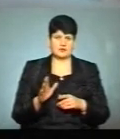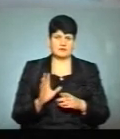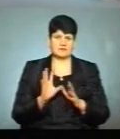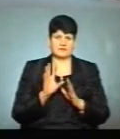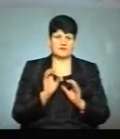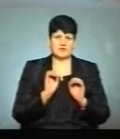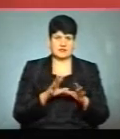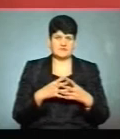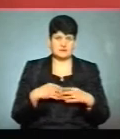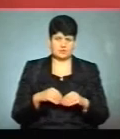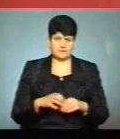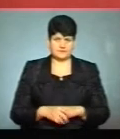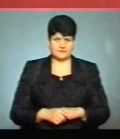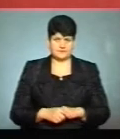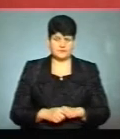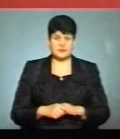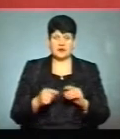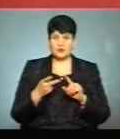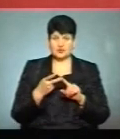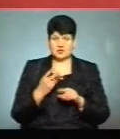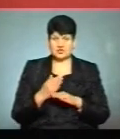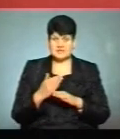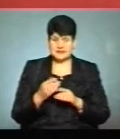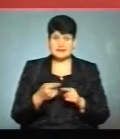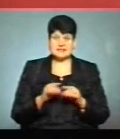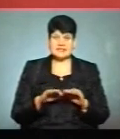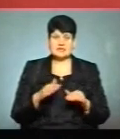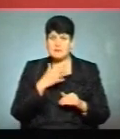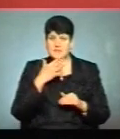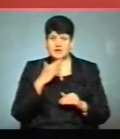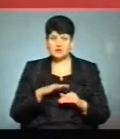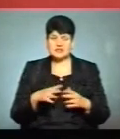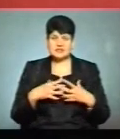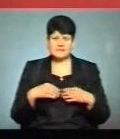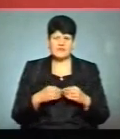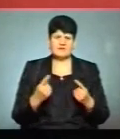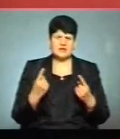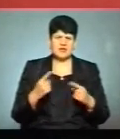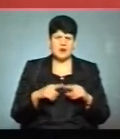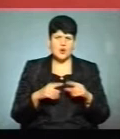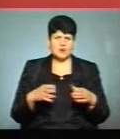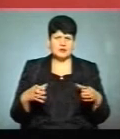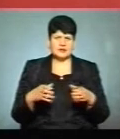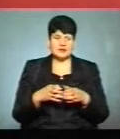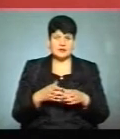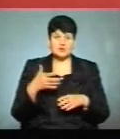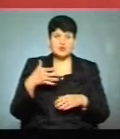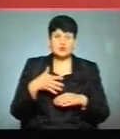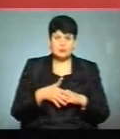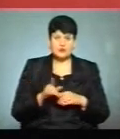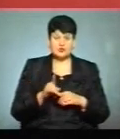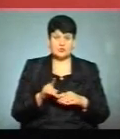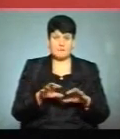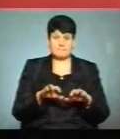виховання. Друга частина – це діти, які є з багатодітних сімей, яка велика родинна група. І зрозуміло, що усиновлення